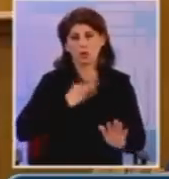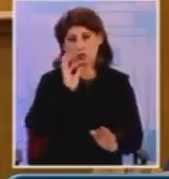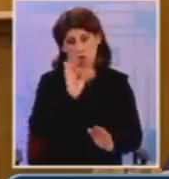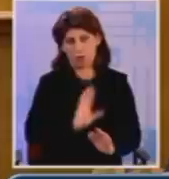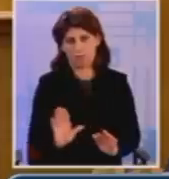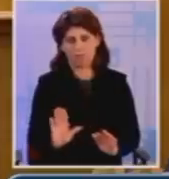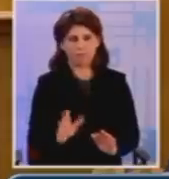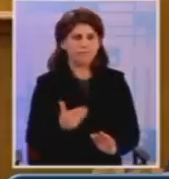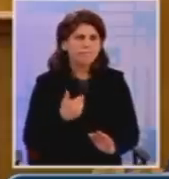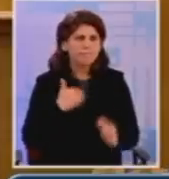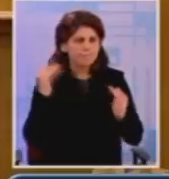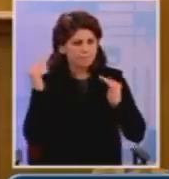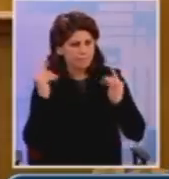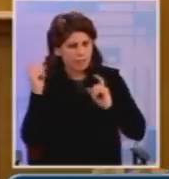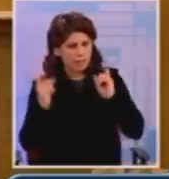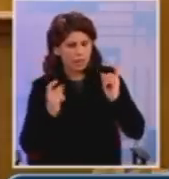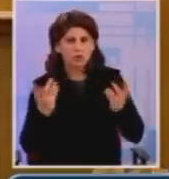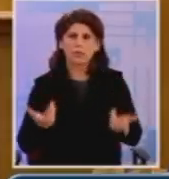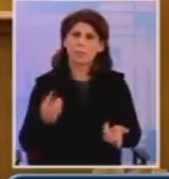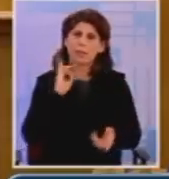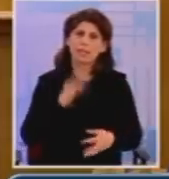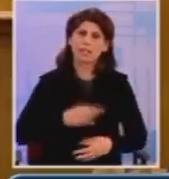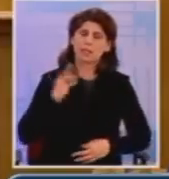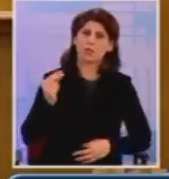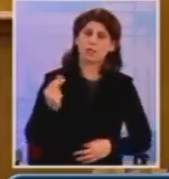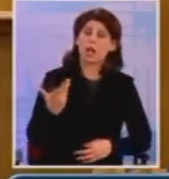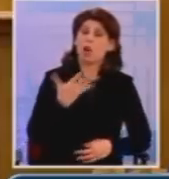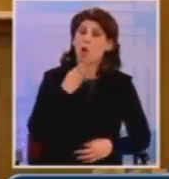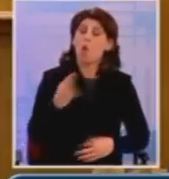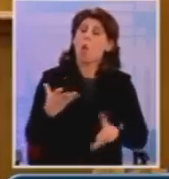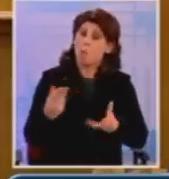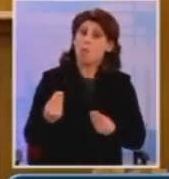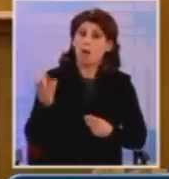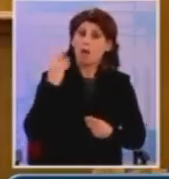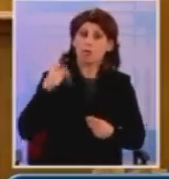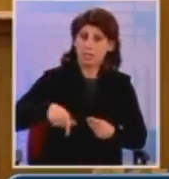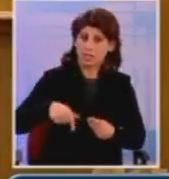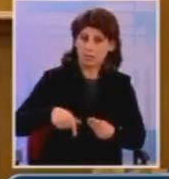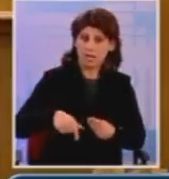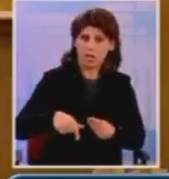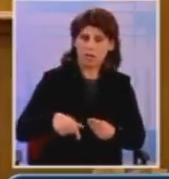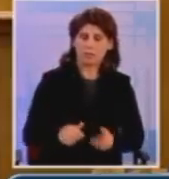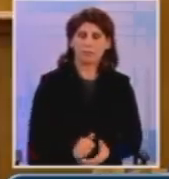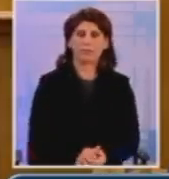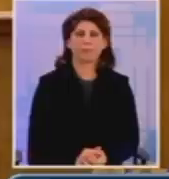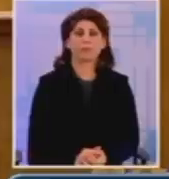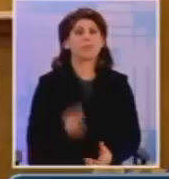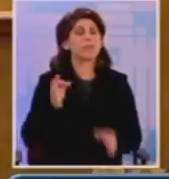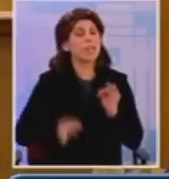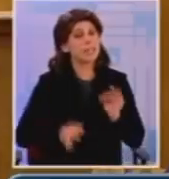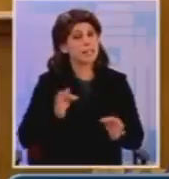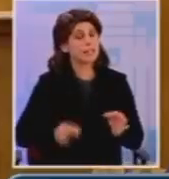Και αναρωτιέμαι, κυρίες και κύριοι βουλευτές, διότι πολλής λόγος γίνεται στις μέρες μας στην συζήτηση